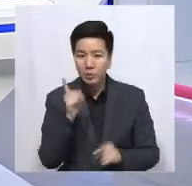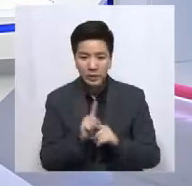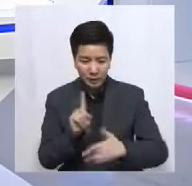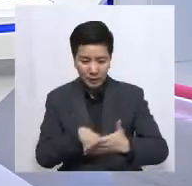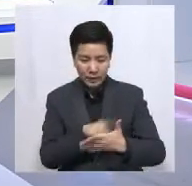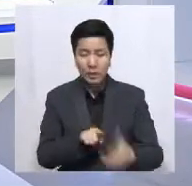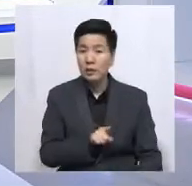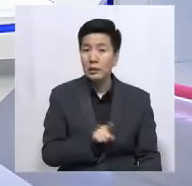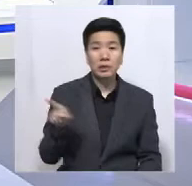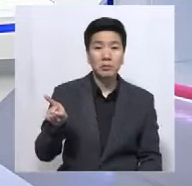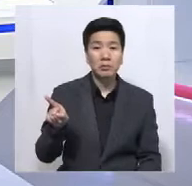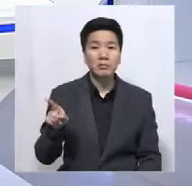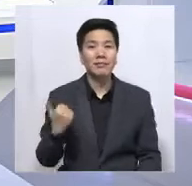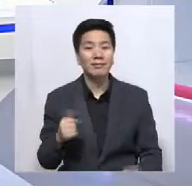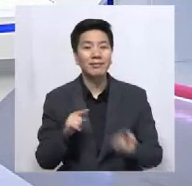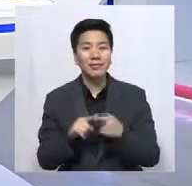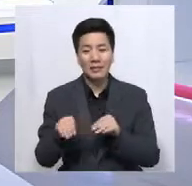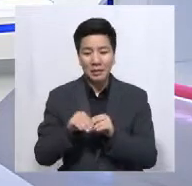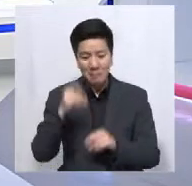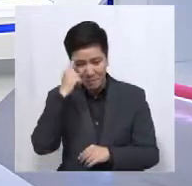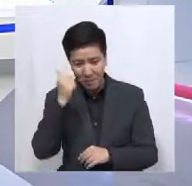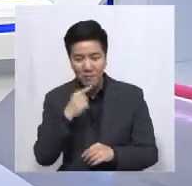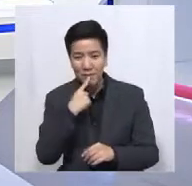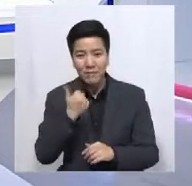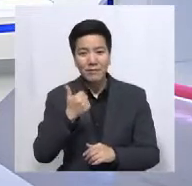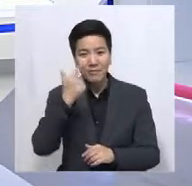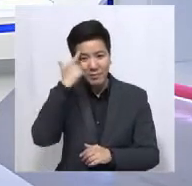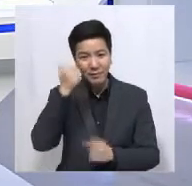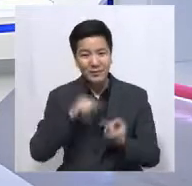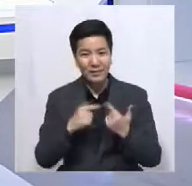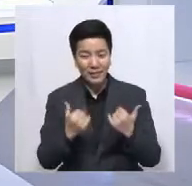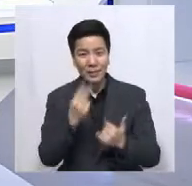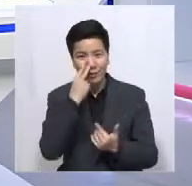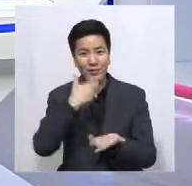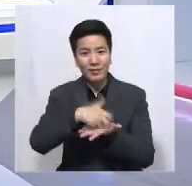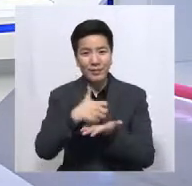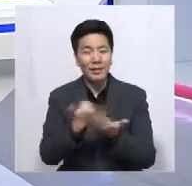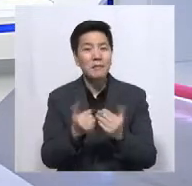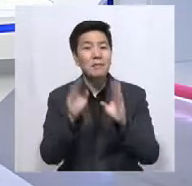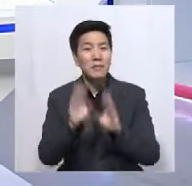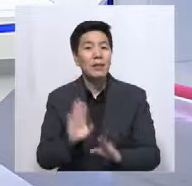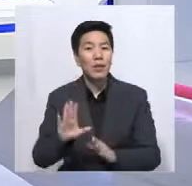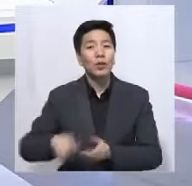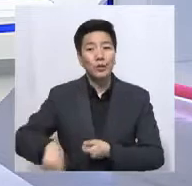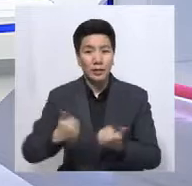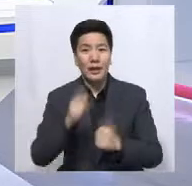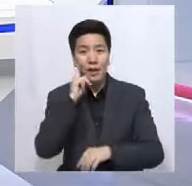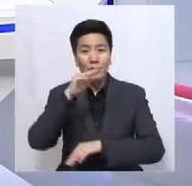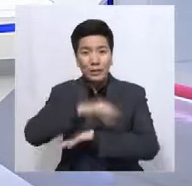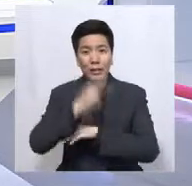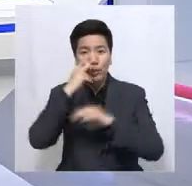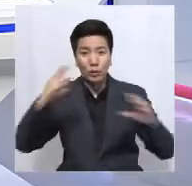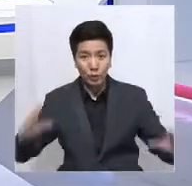งเรื่องตั้งชี้เลยนะครับชี้คุณเรื่องคุณเรื่องก็อยู่เป็นเหมือนกันนะครับต้องไปทำรถแมปนะครับเอาก็เป็นบรรยากาศนะครับเดี๋ยวช่วงข่าวเย็นน่า